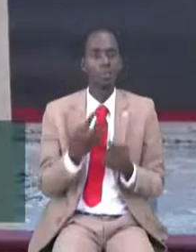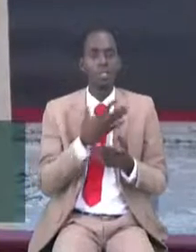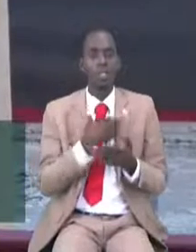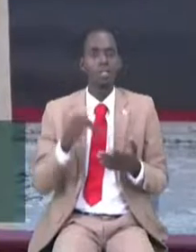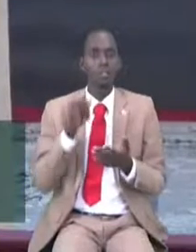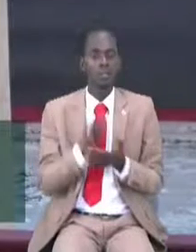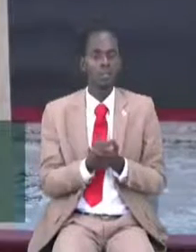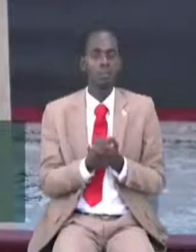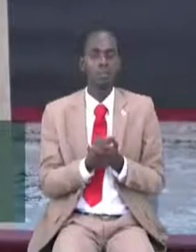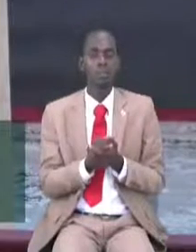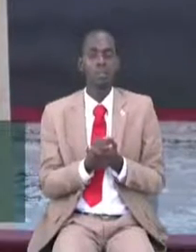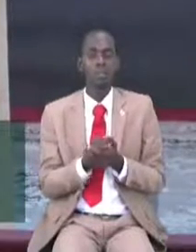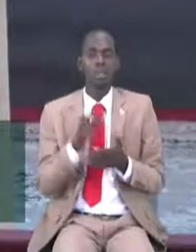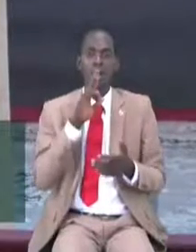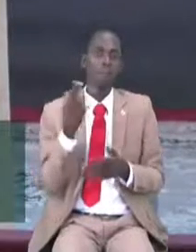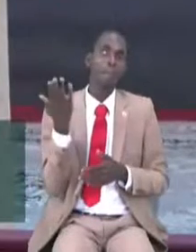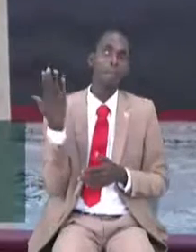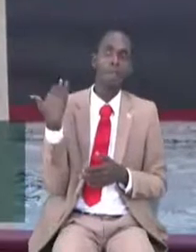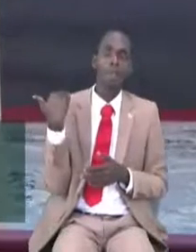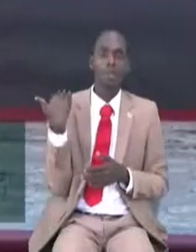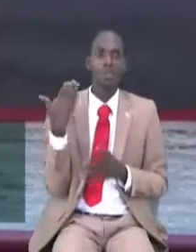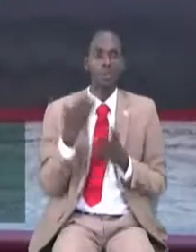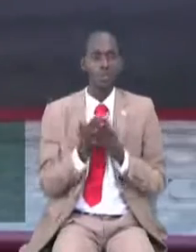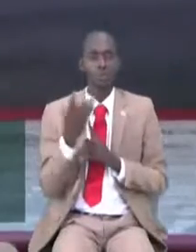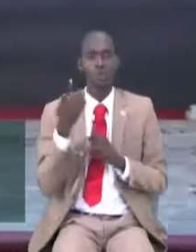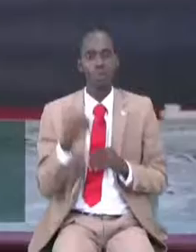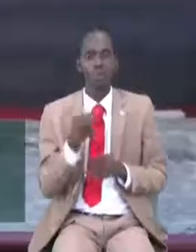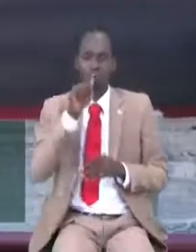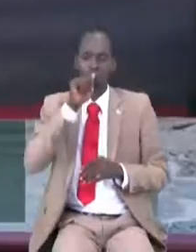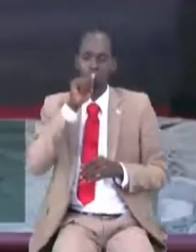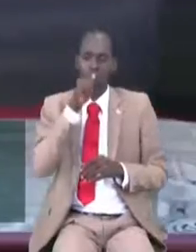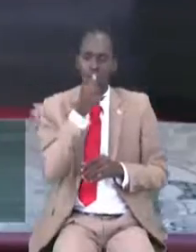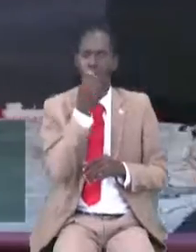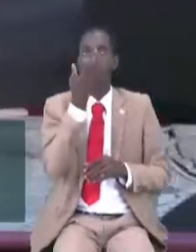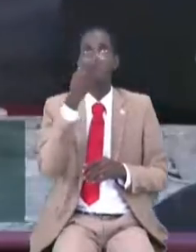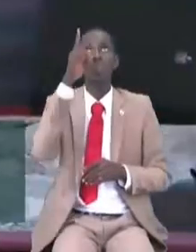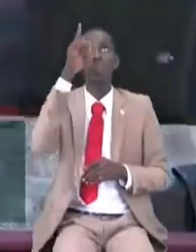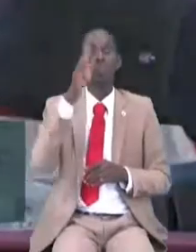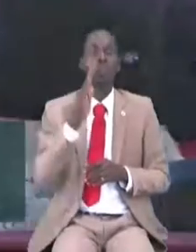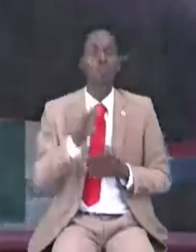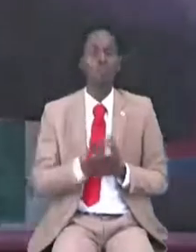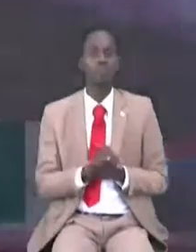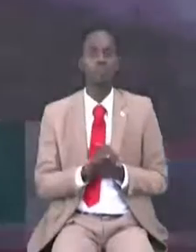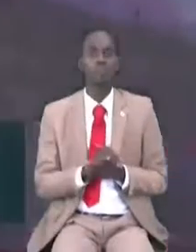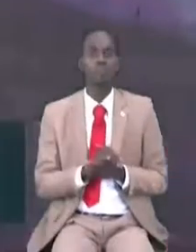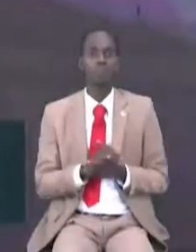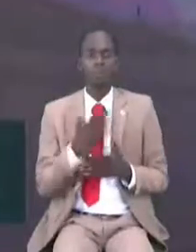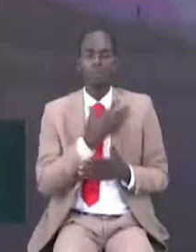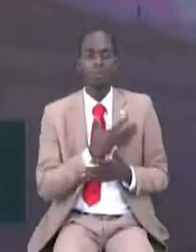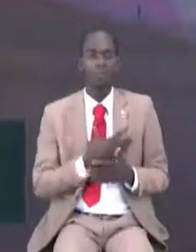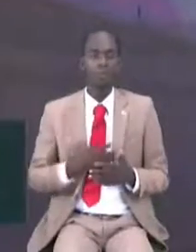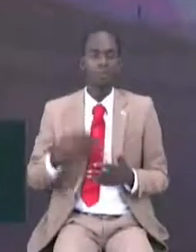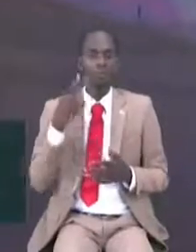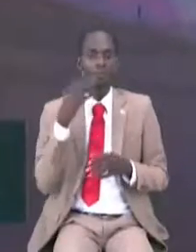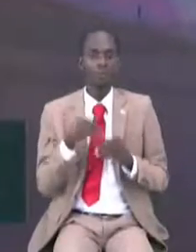sa patience, afin dis-je. » Et le verset 26 dit, « De montrer